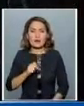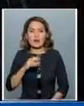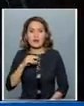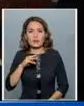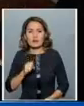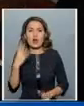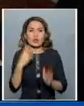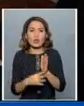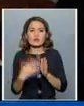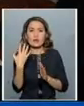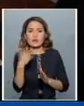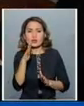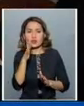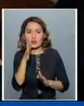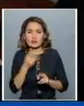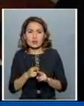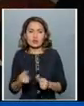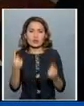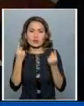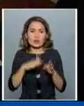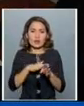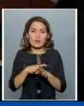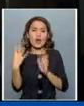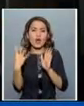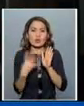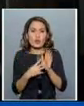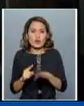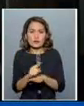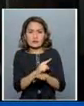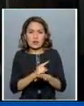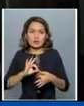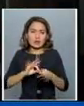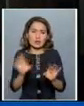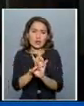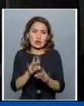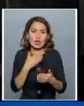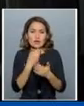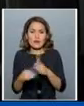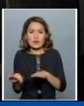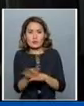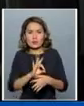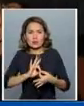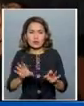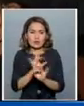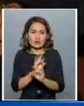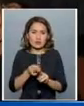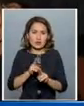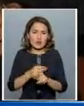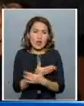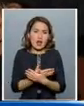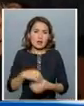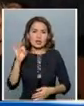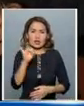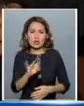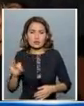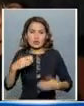95-ті алқымдаса да фильмді түсіру барысында 9 сағат сұхбат берген. Тума таланттың көпшілік біле бермейтін тұстарымен өнегелі өнерінен сыр шерткен.